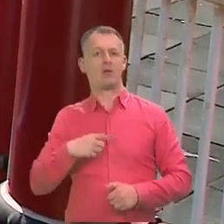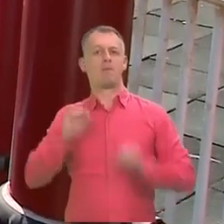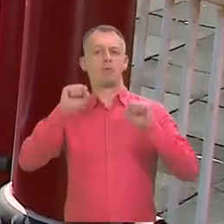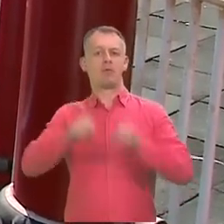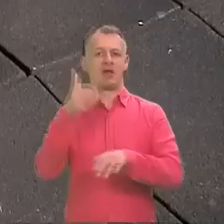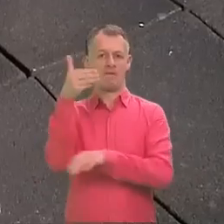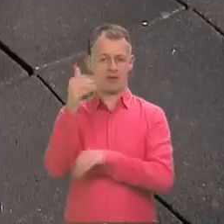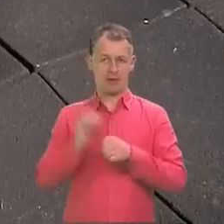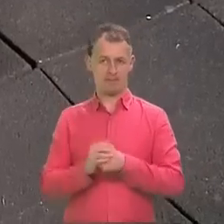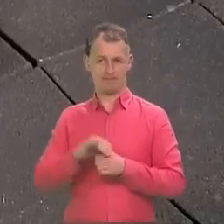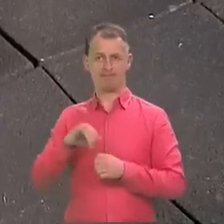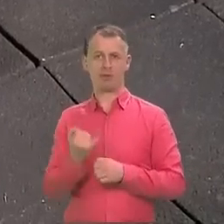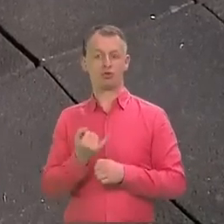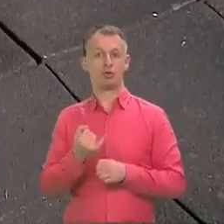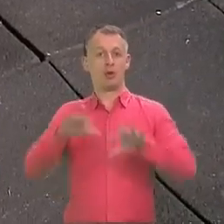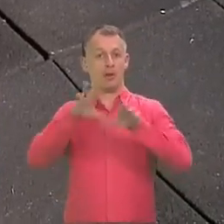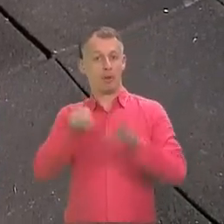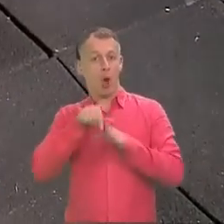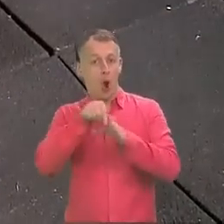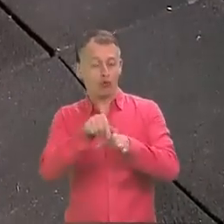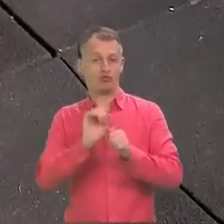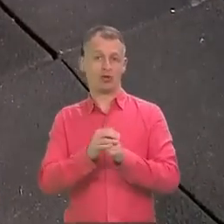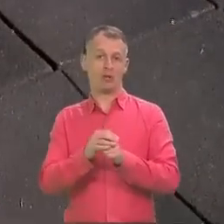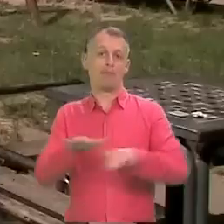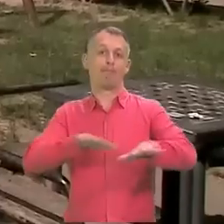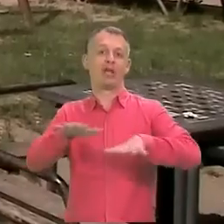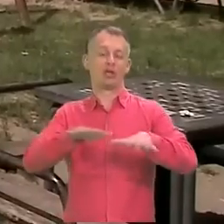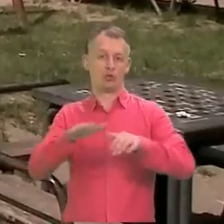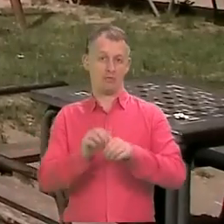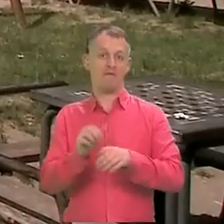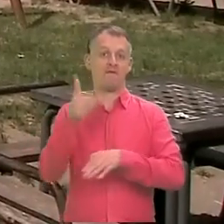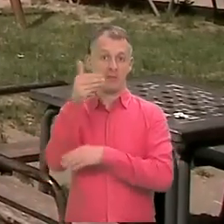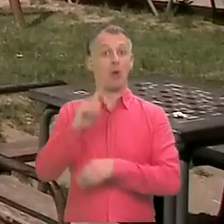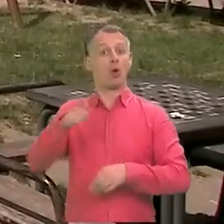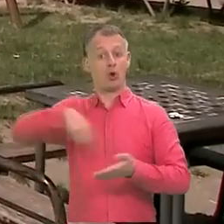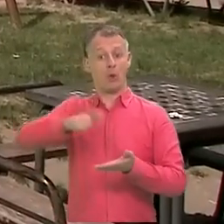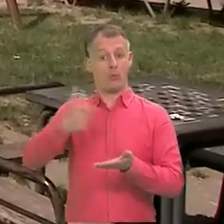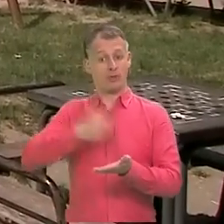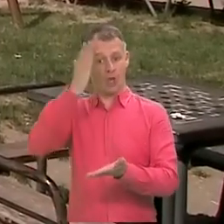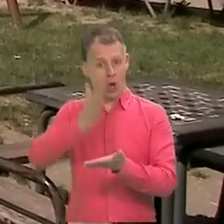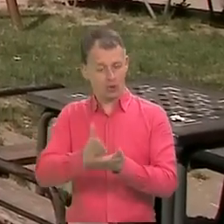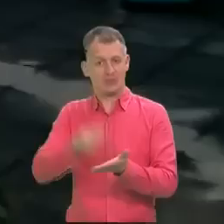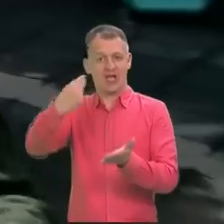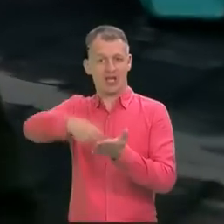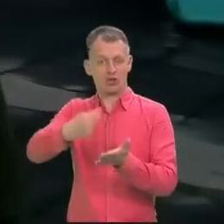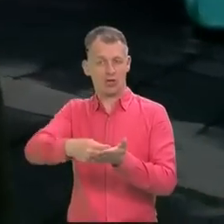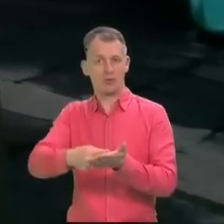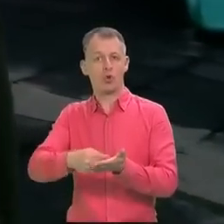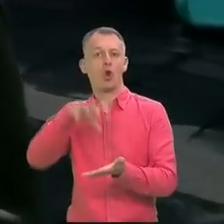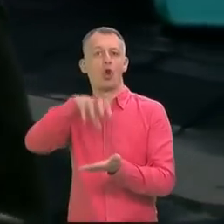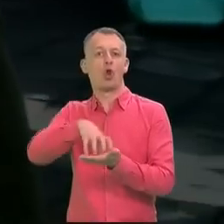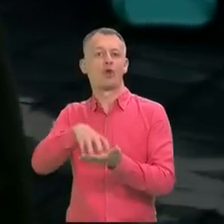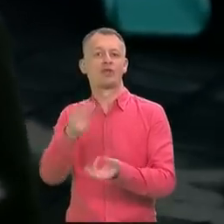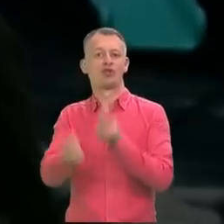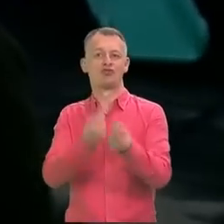și împreună cu conducerea firmei putem să hotărâm să achiziționăm un loc de